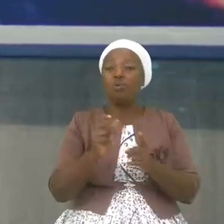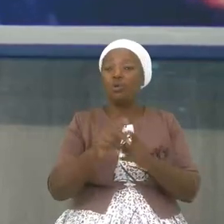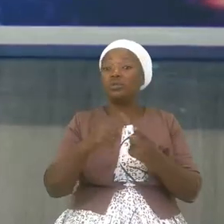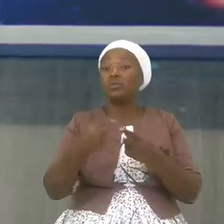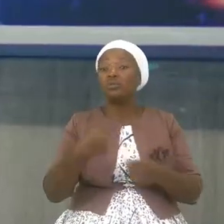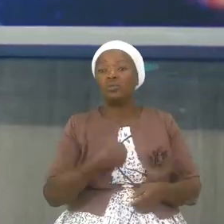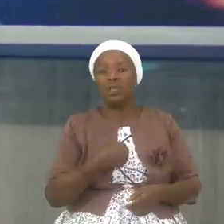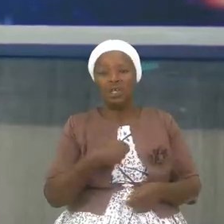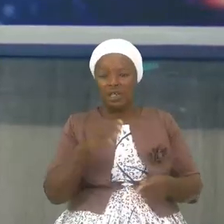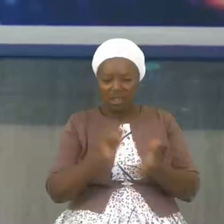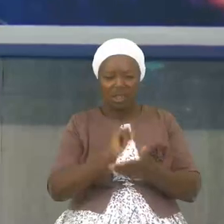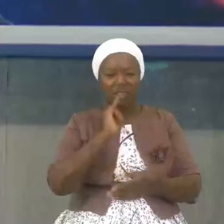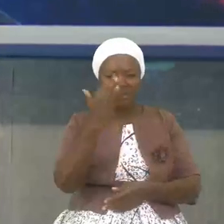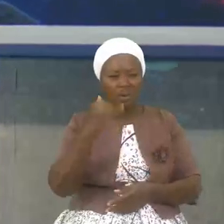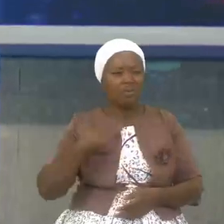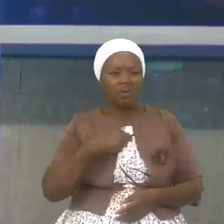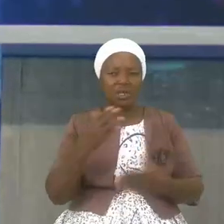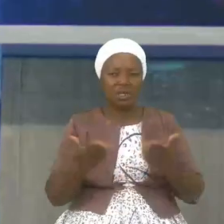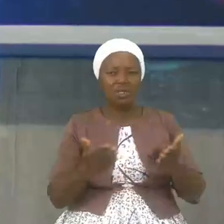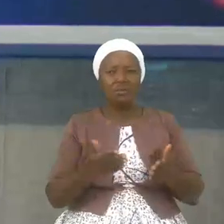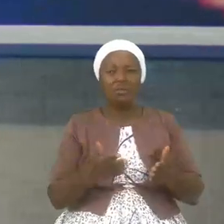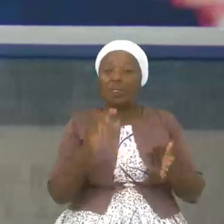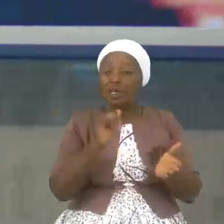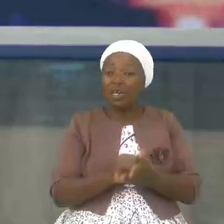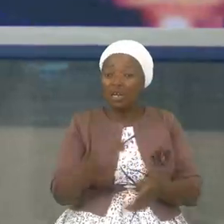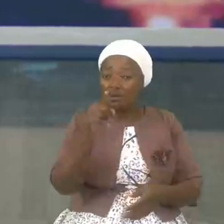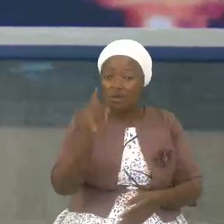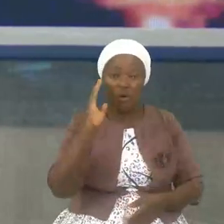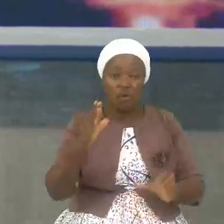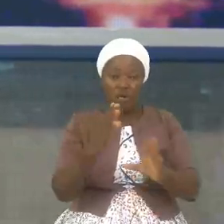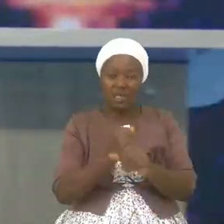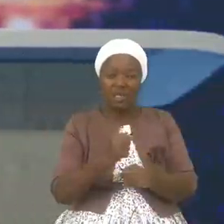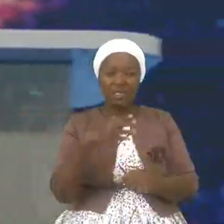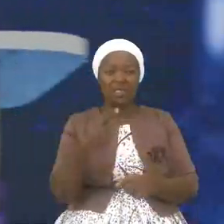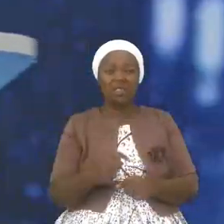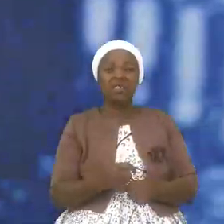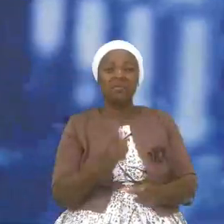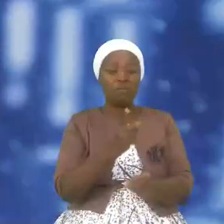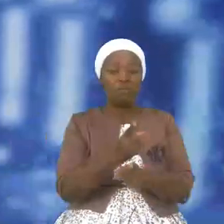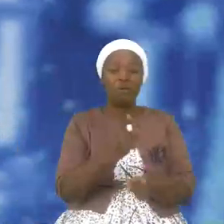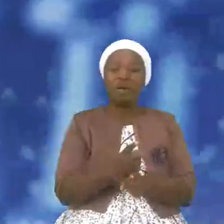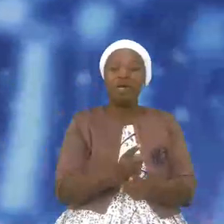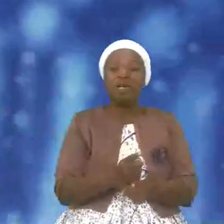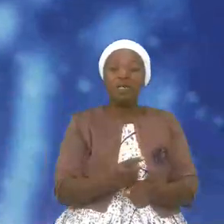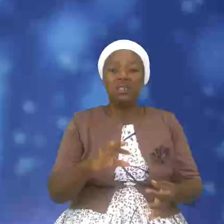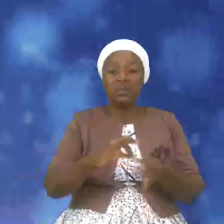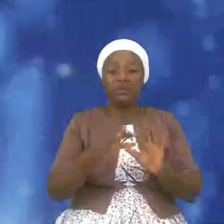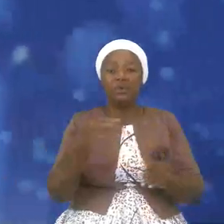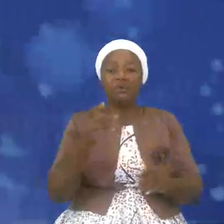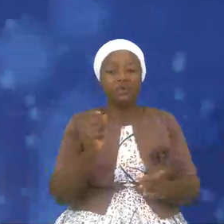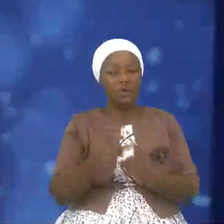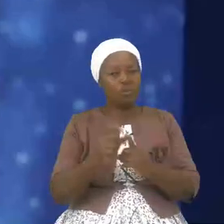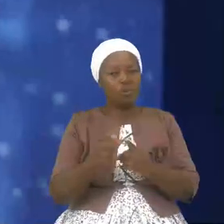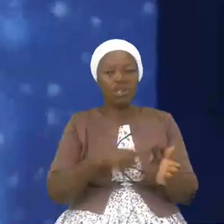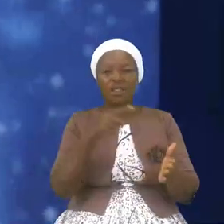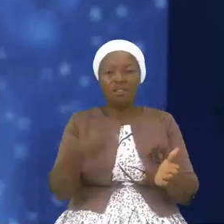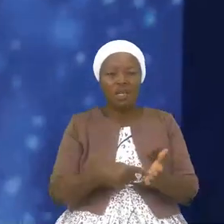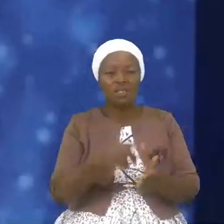pas la parole. C'est pourquoi nous sommes là, pour que tu puisses avoir l'interprétation appropriée de la